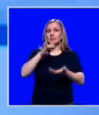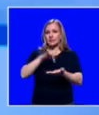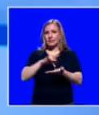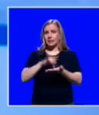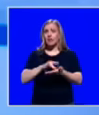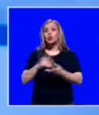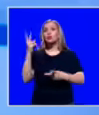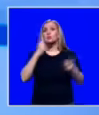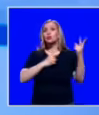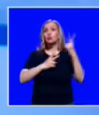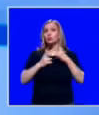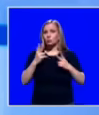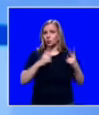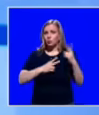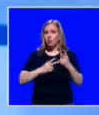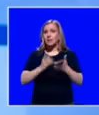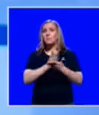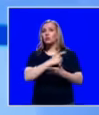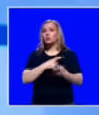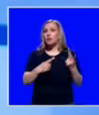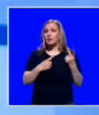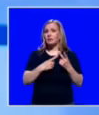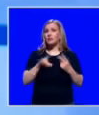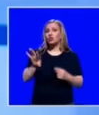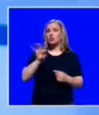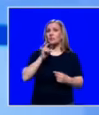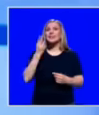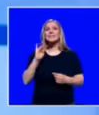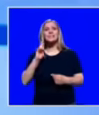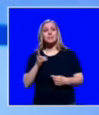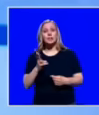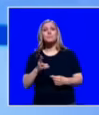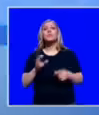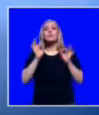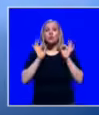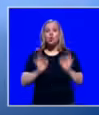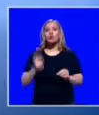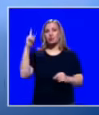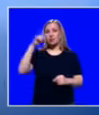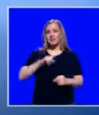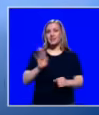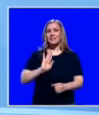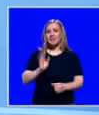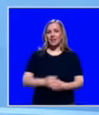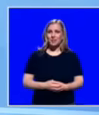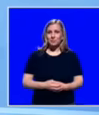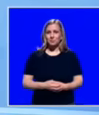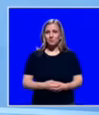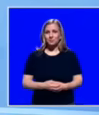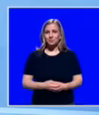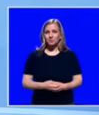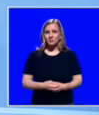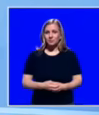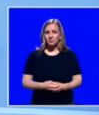кодекс, споразумение между формациите и БНТ и според жребий на ЦИК, който отреди това участие точно днес. Здравейте, господин Божков.